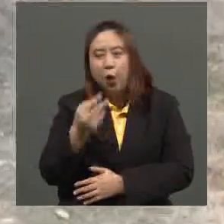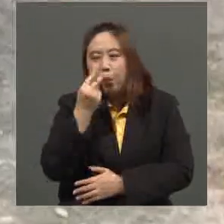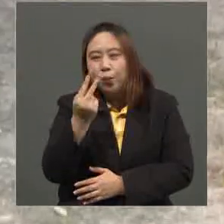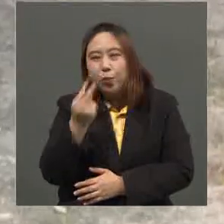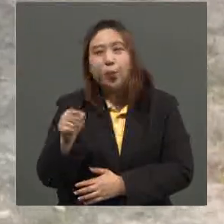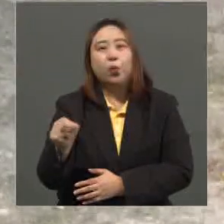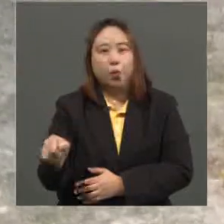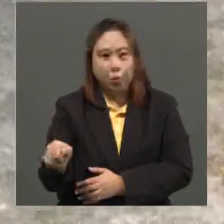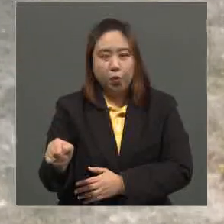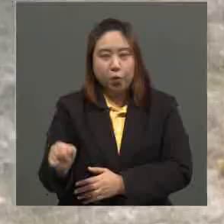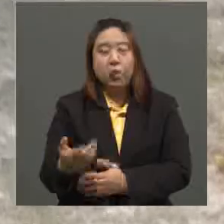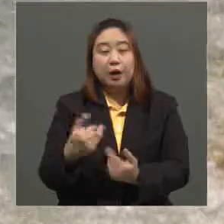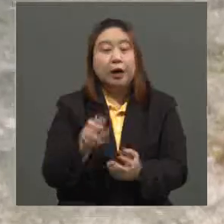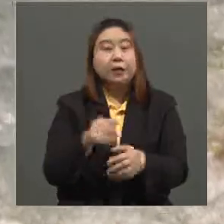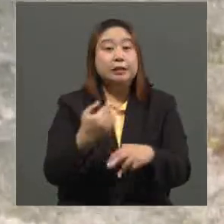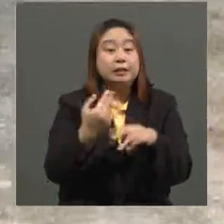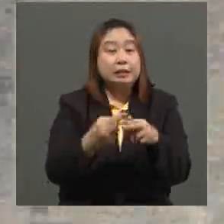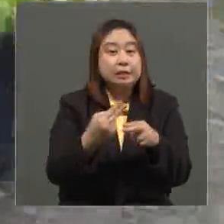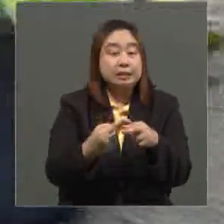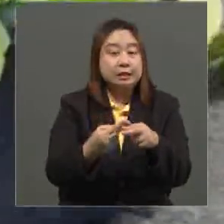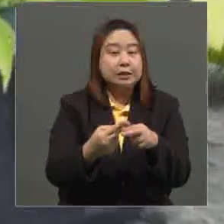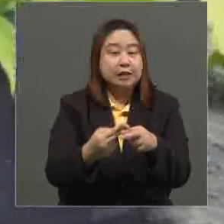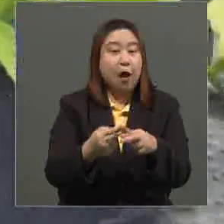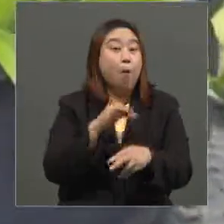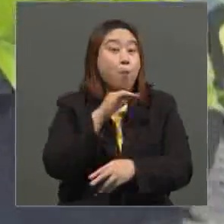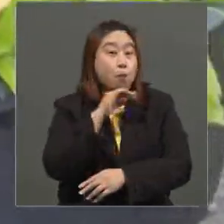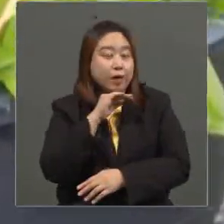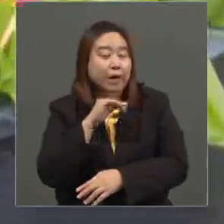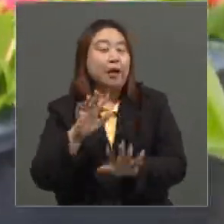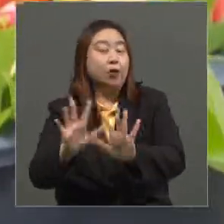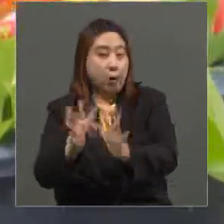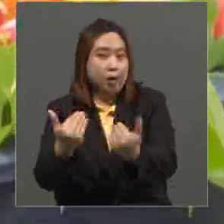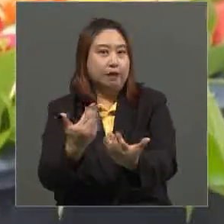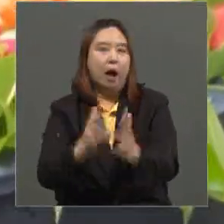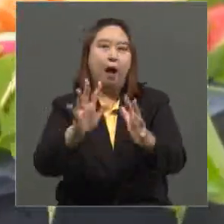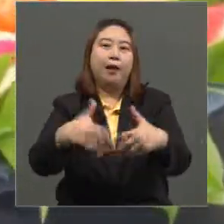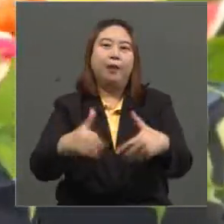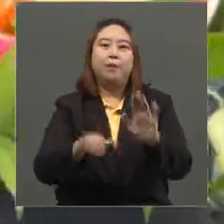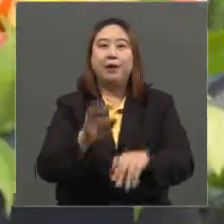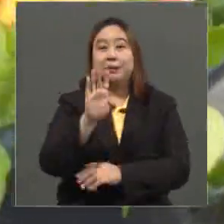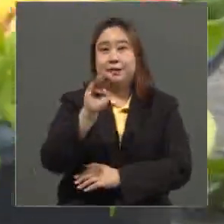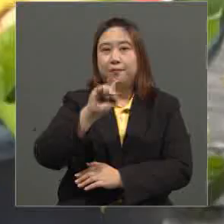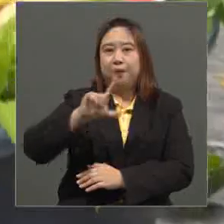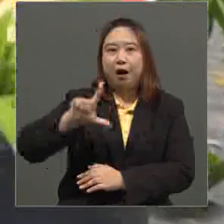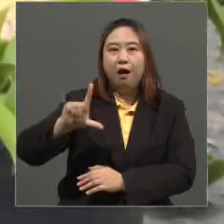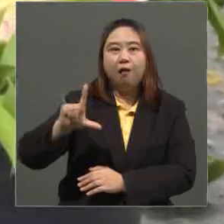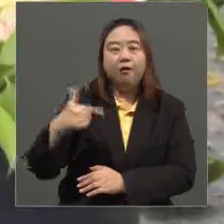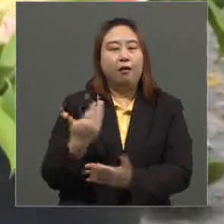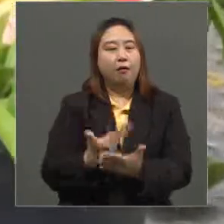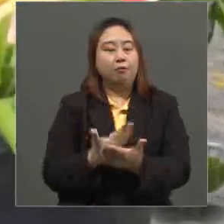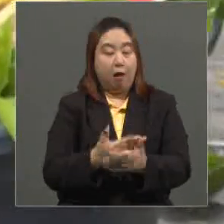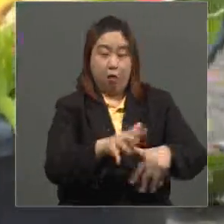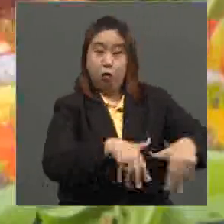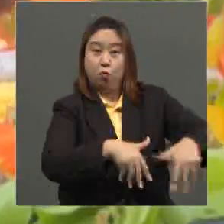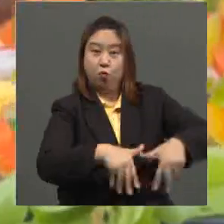เดียวเออต่อให้น้องจะชื่อหมูเด้งก็ตามนะคะโอ๊ยสร้างรายได้มากกว่า 40ล้านบาทรวมททั้งสร้างรายได้ให้กับคนใน